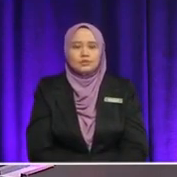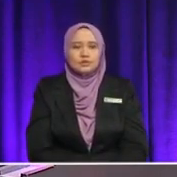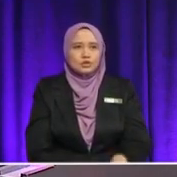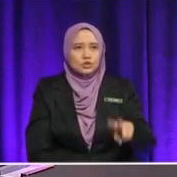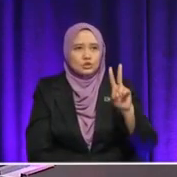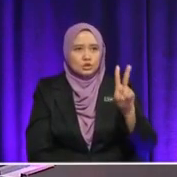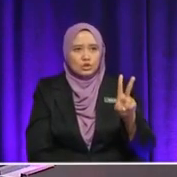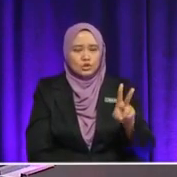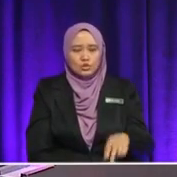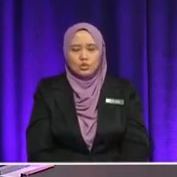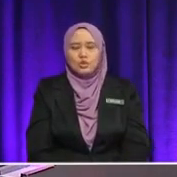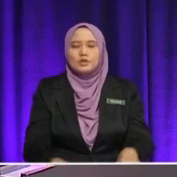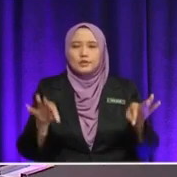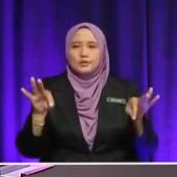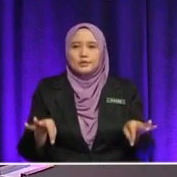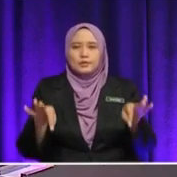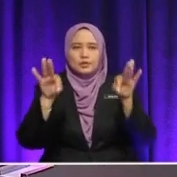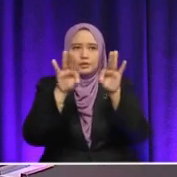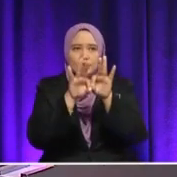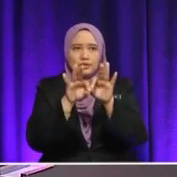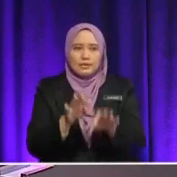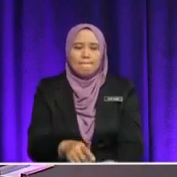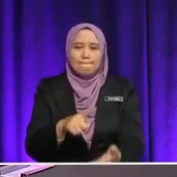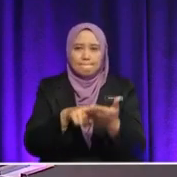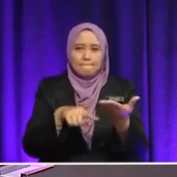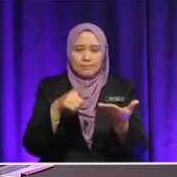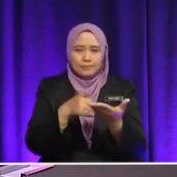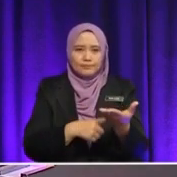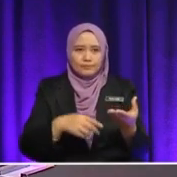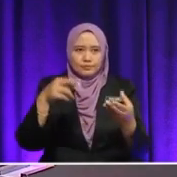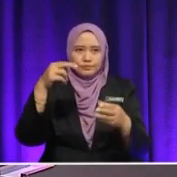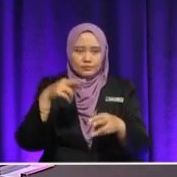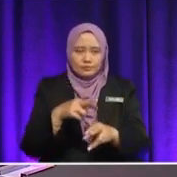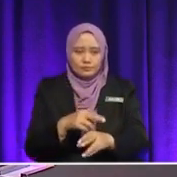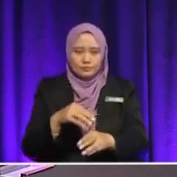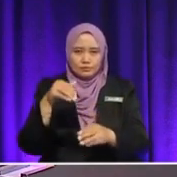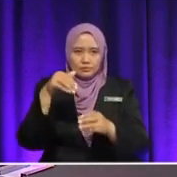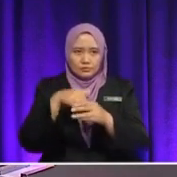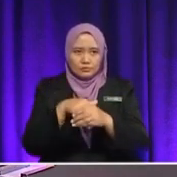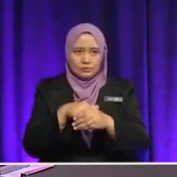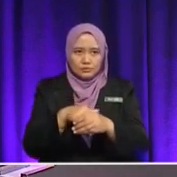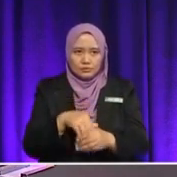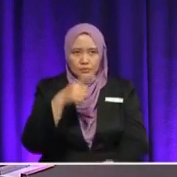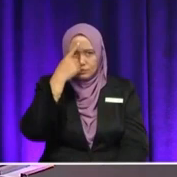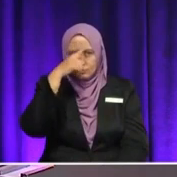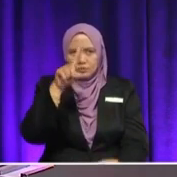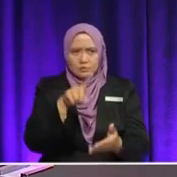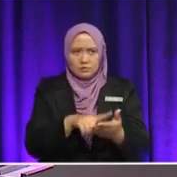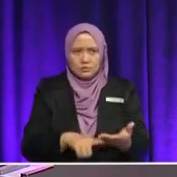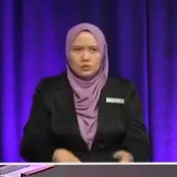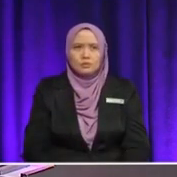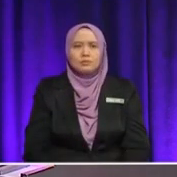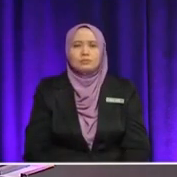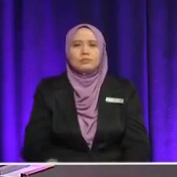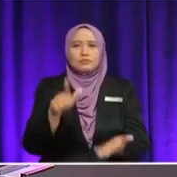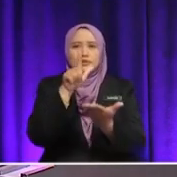kepentingan penting apa Pilih rayu untuk apa lambang demokrasi oke Ada banyak kata kunci soal